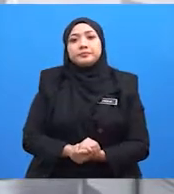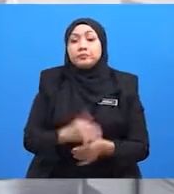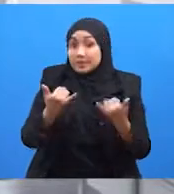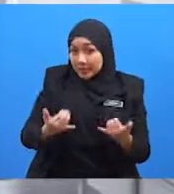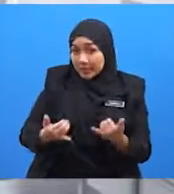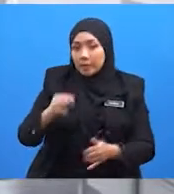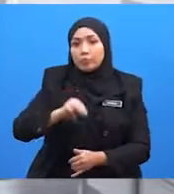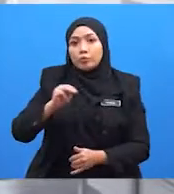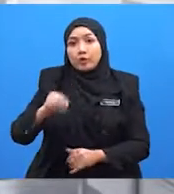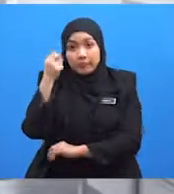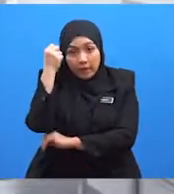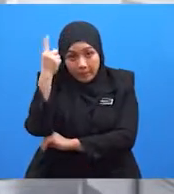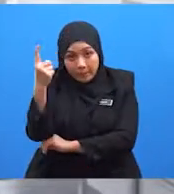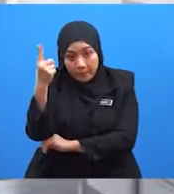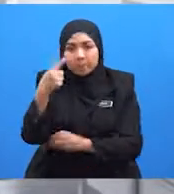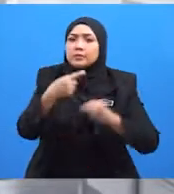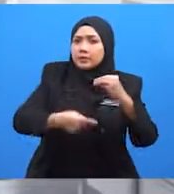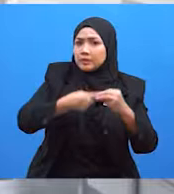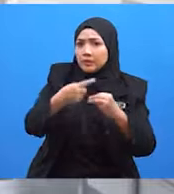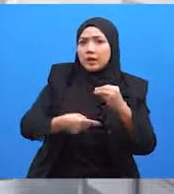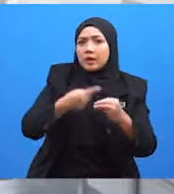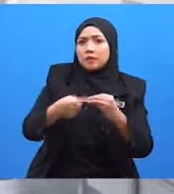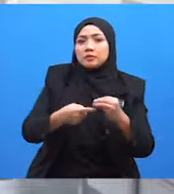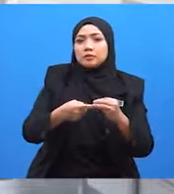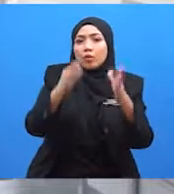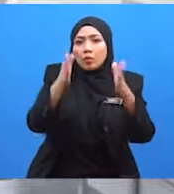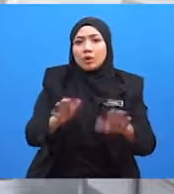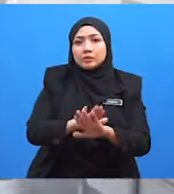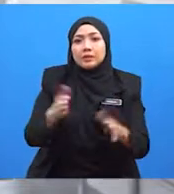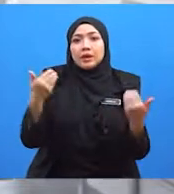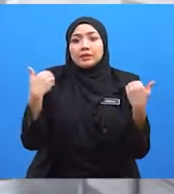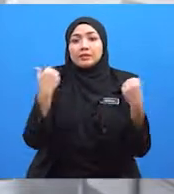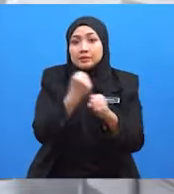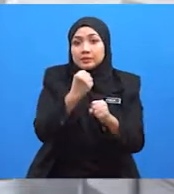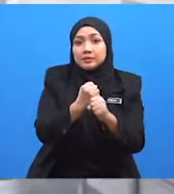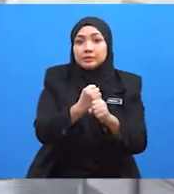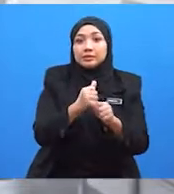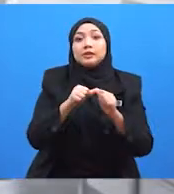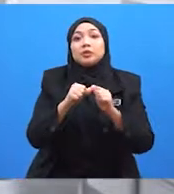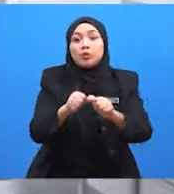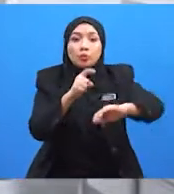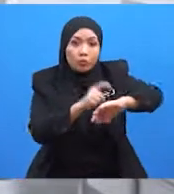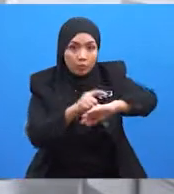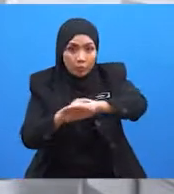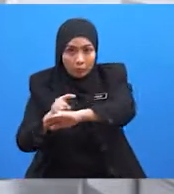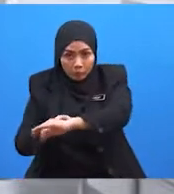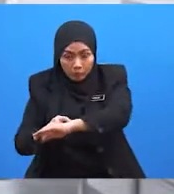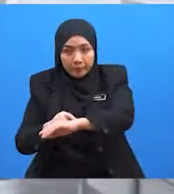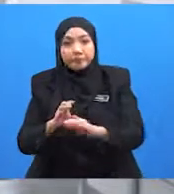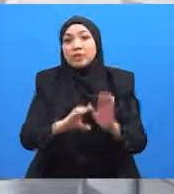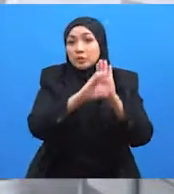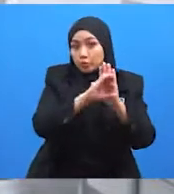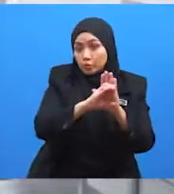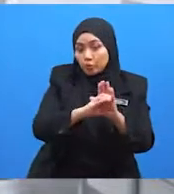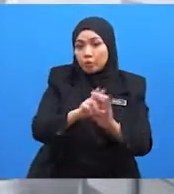adakah murid-murid faham tentang pengangguran bermusim? Contoh kedua